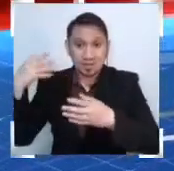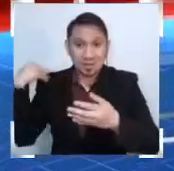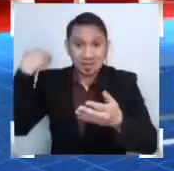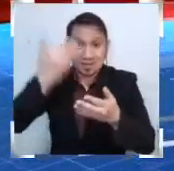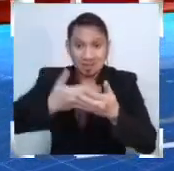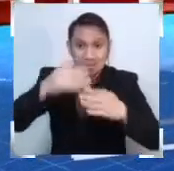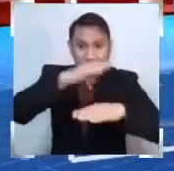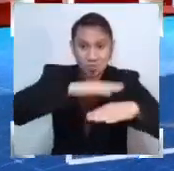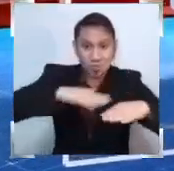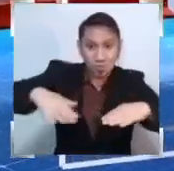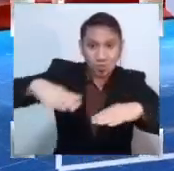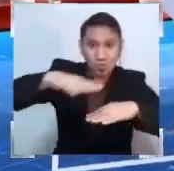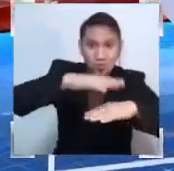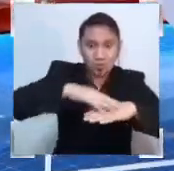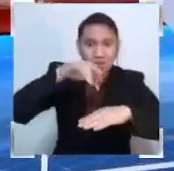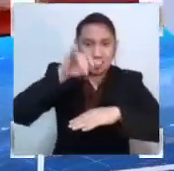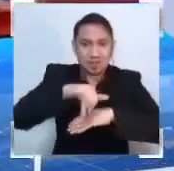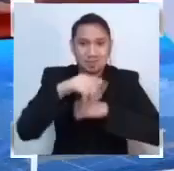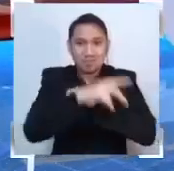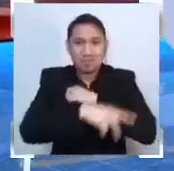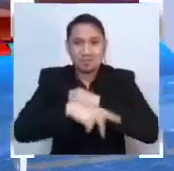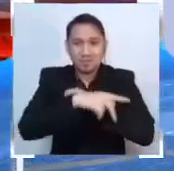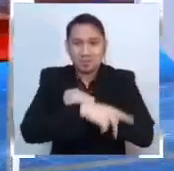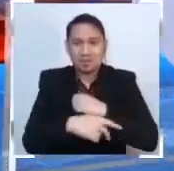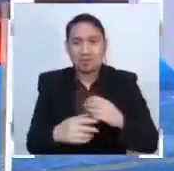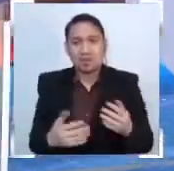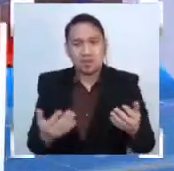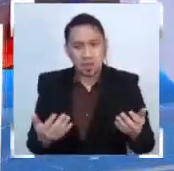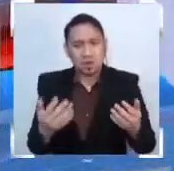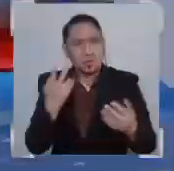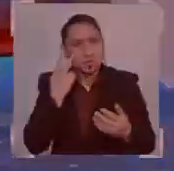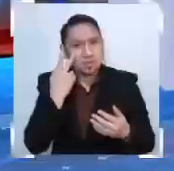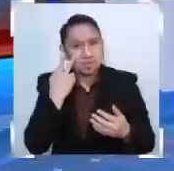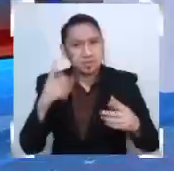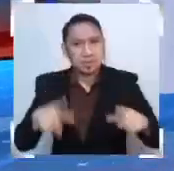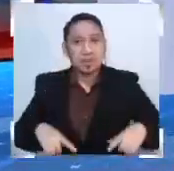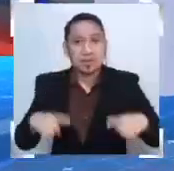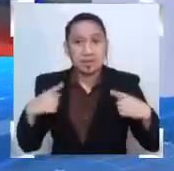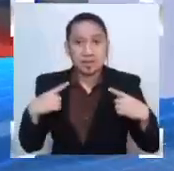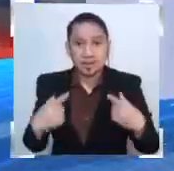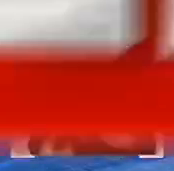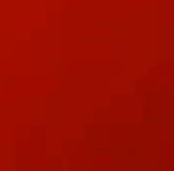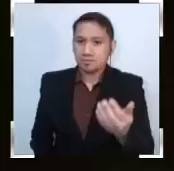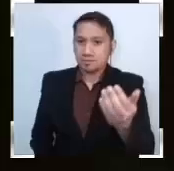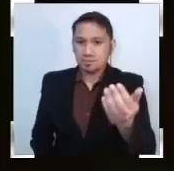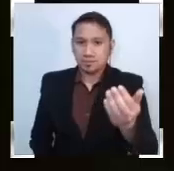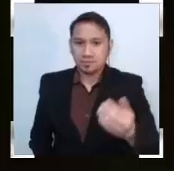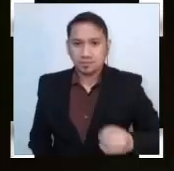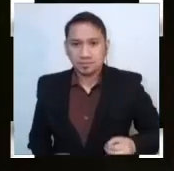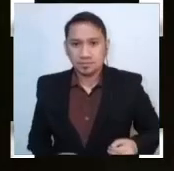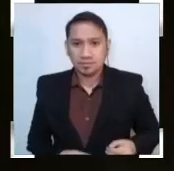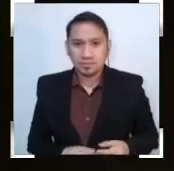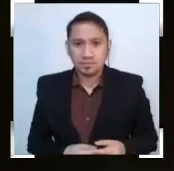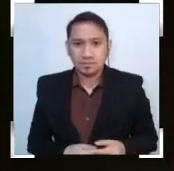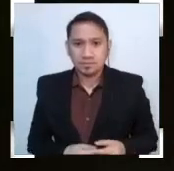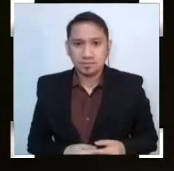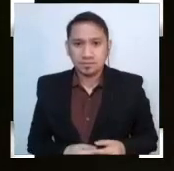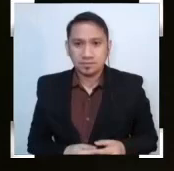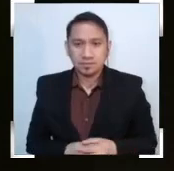probinsya. Kamustahin po natin ang sitwasyon doon sa live na pagsaksi ni Cedric Castillo.